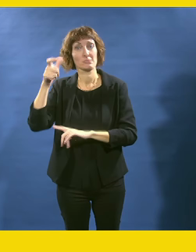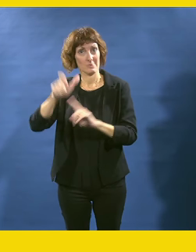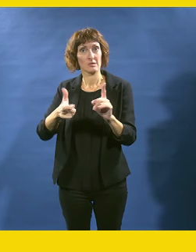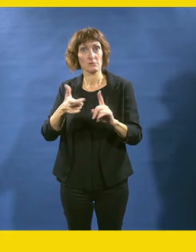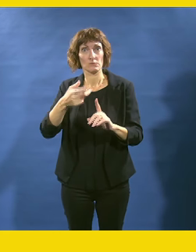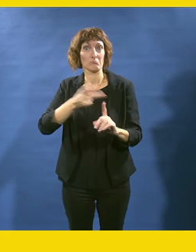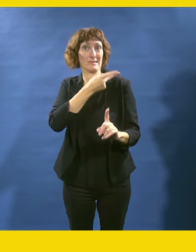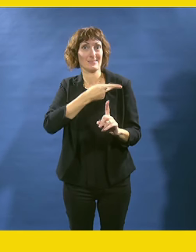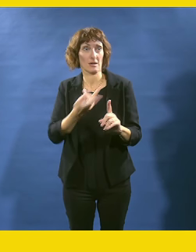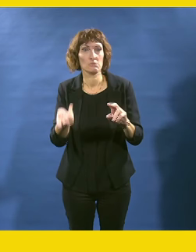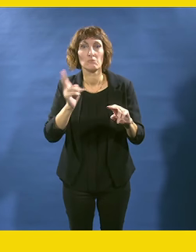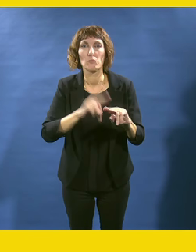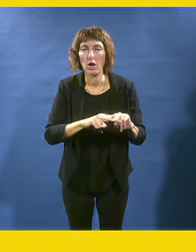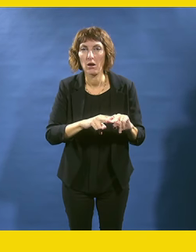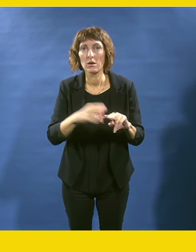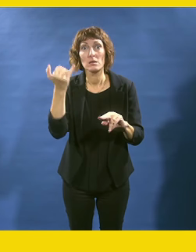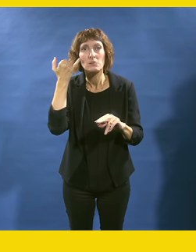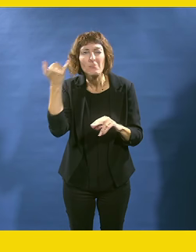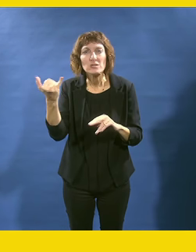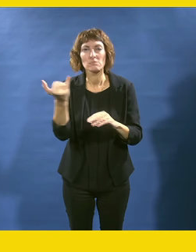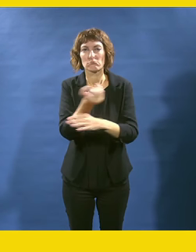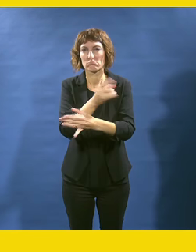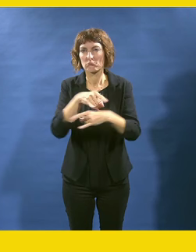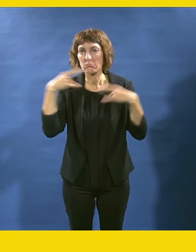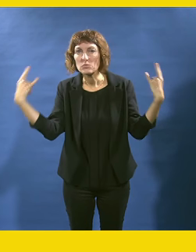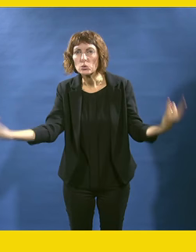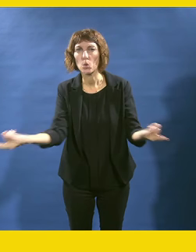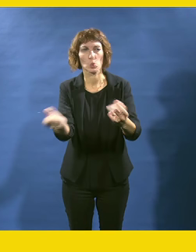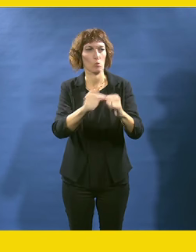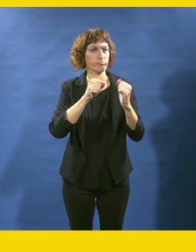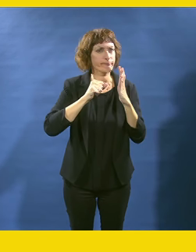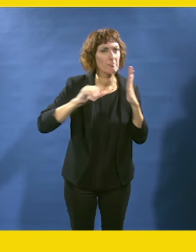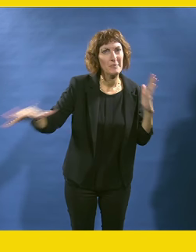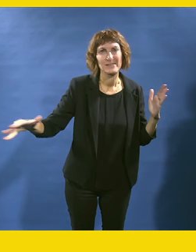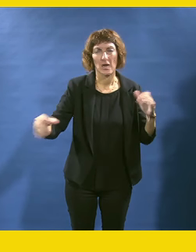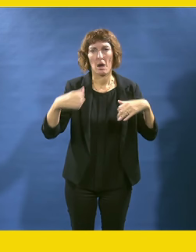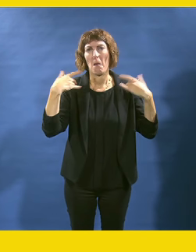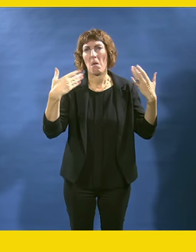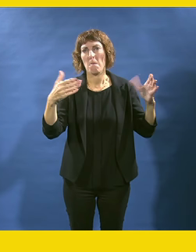des journaux, un médecin encore a été tué par un patient.